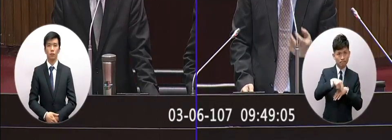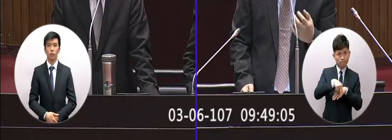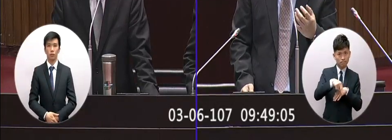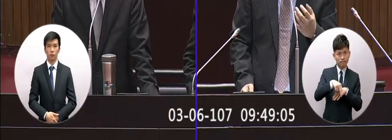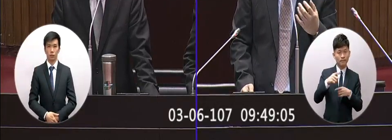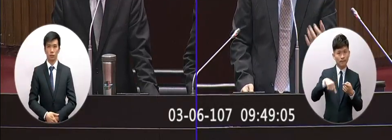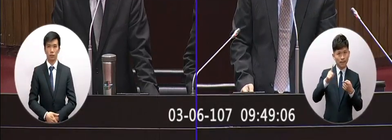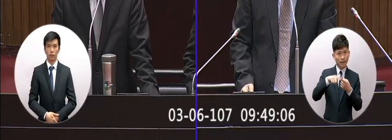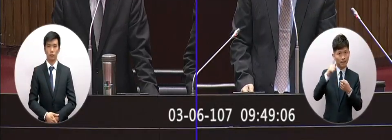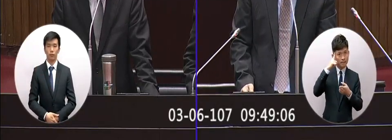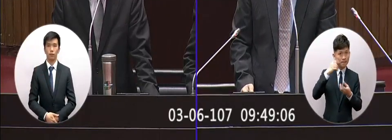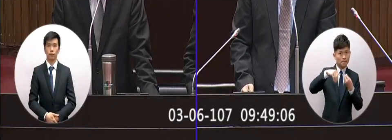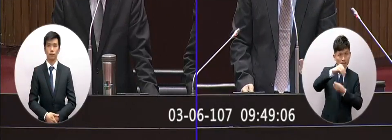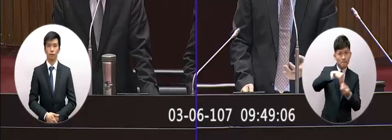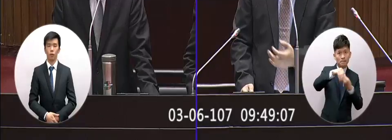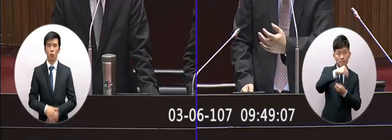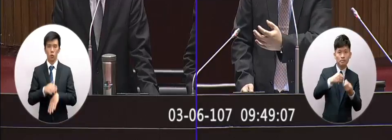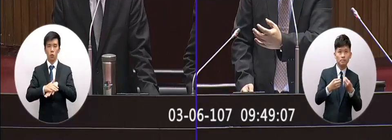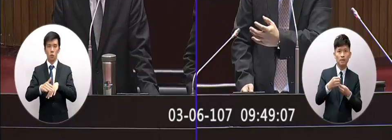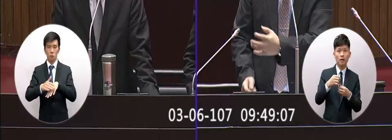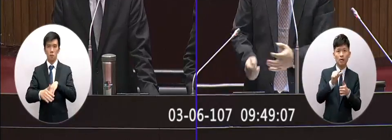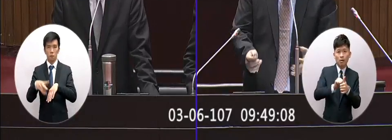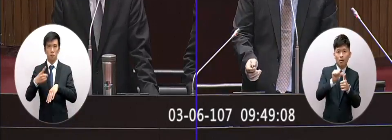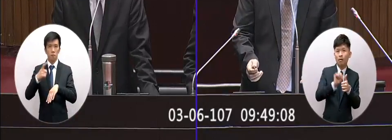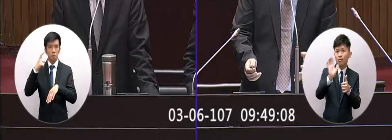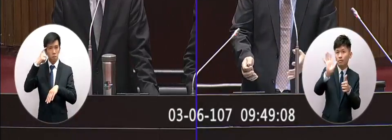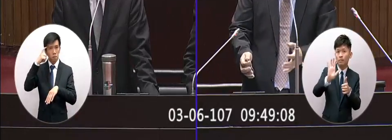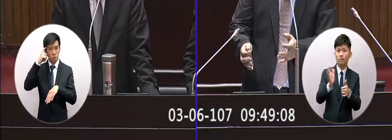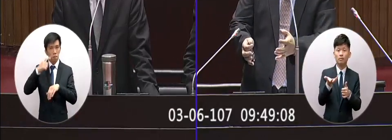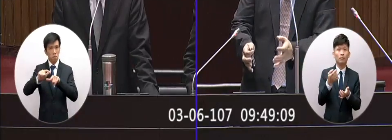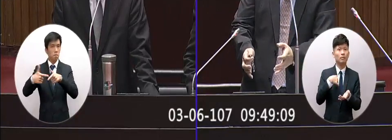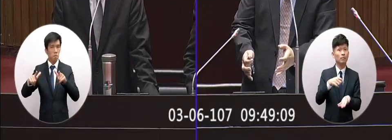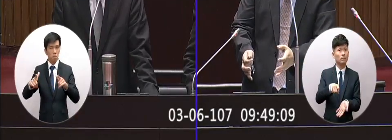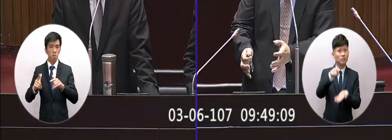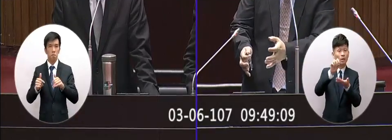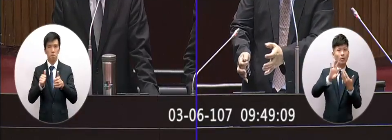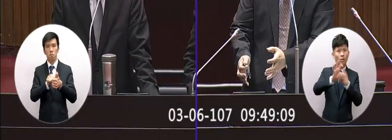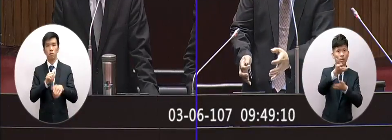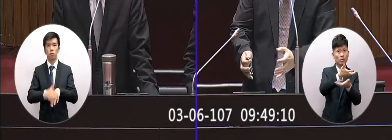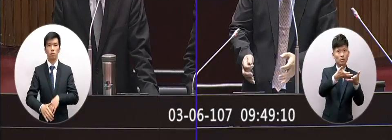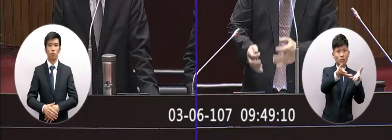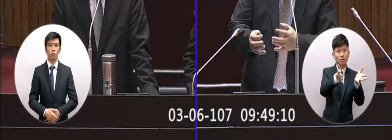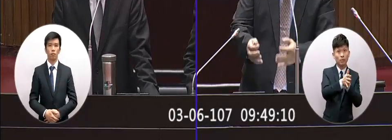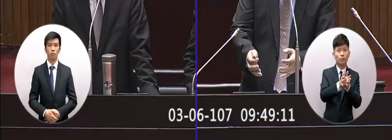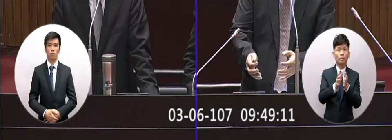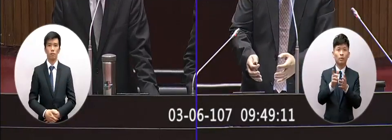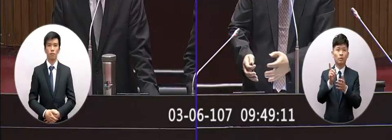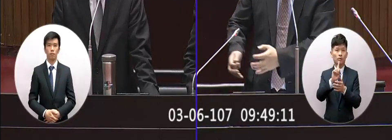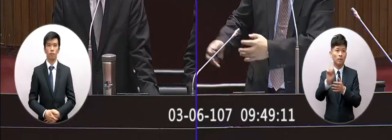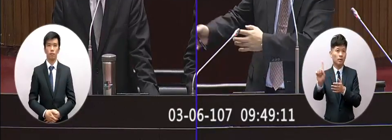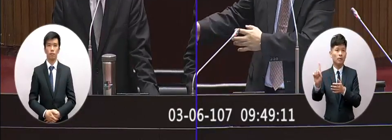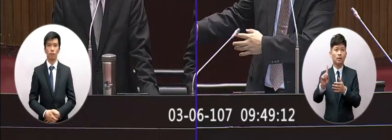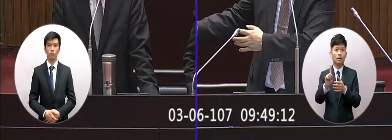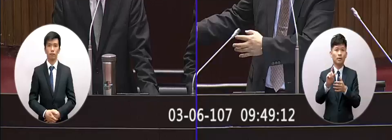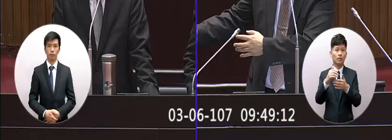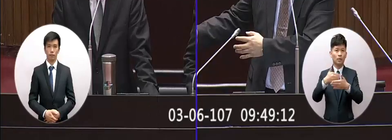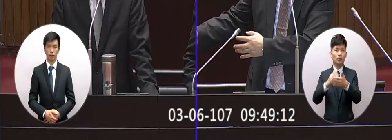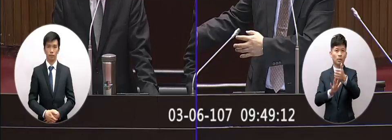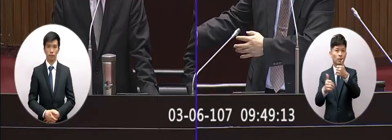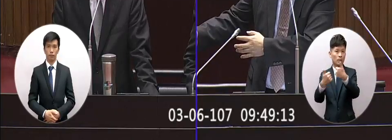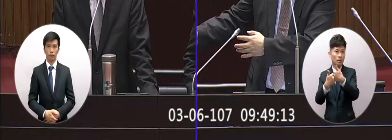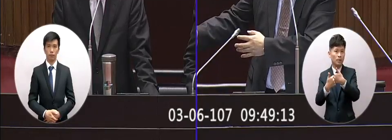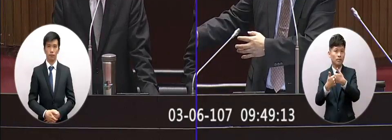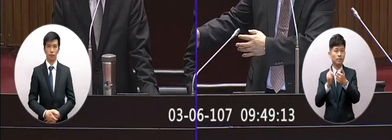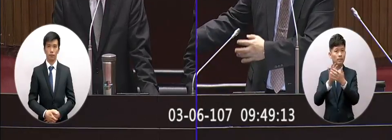这个灵活，更有变化性。 未来我们会更灵活。 比方说，我刚刚所提到的，把外交部跟陆委会，是不是未来在思考，请这个。